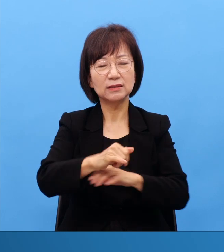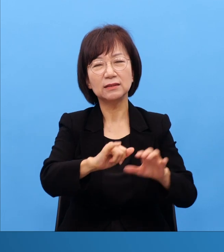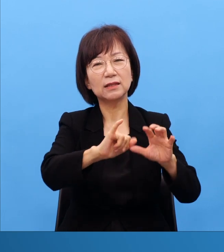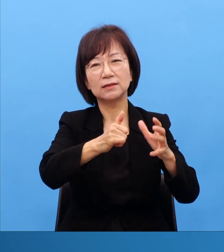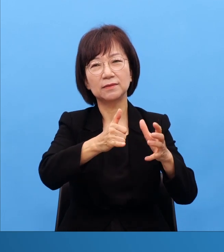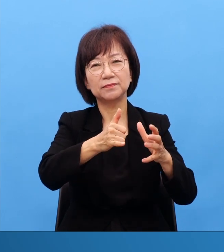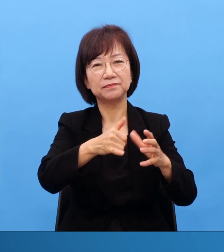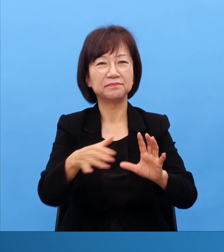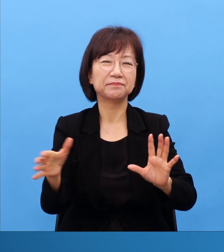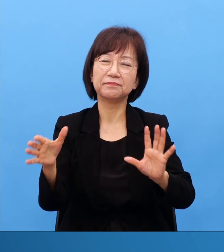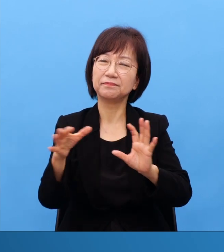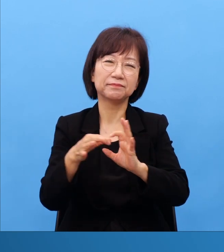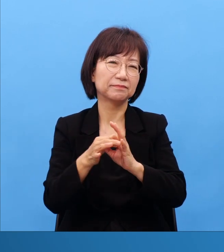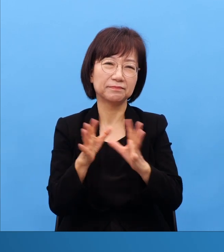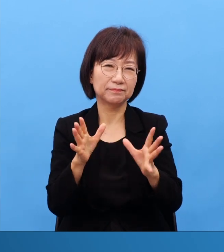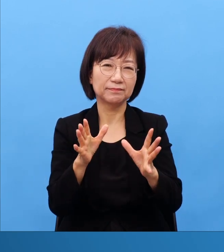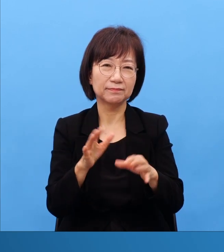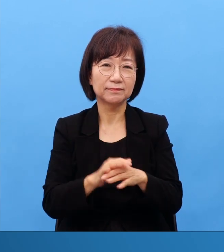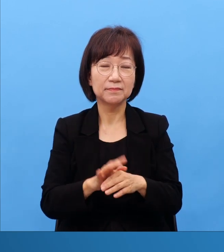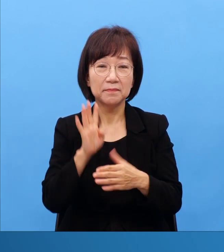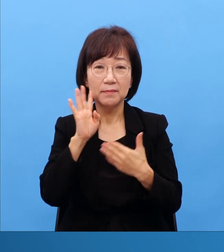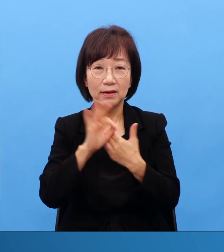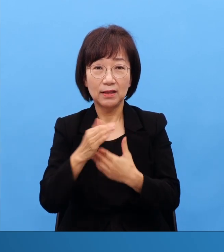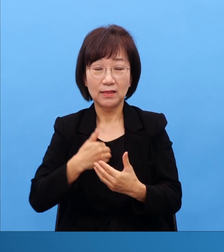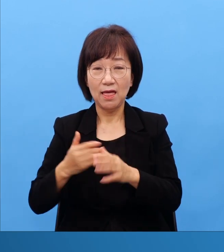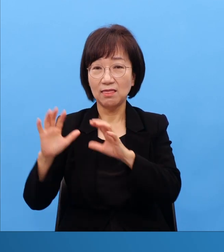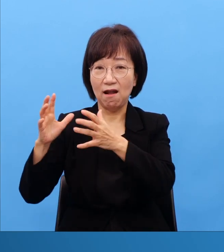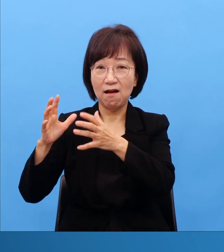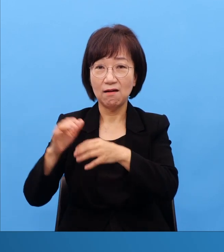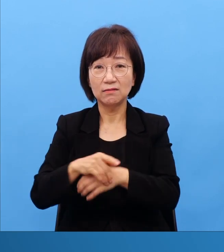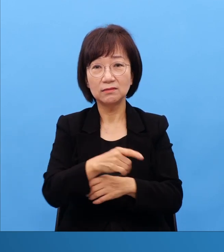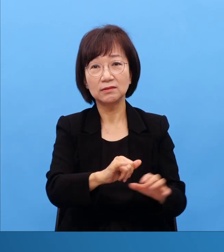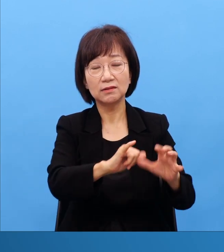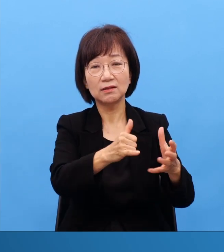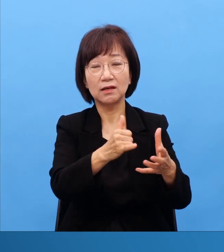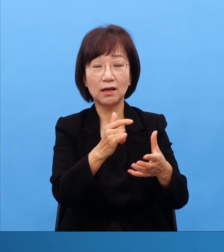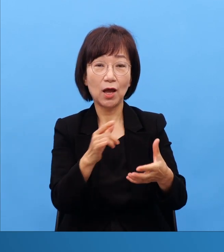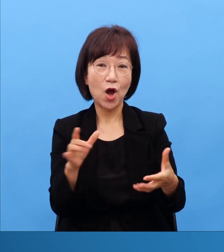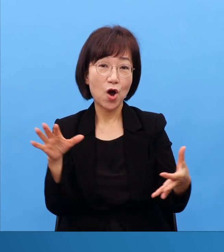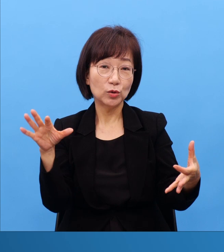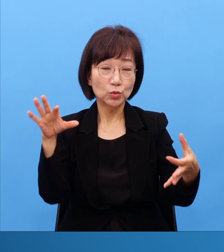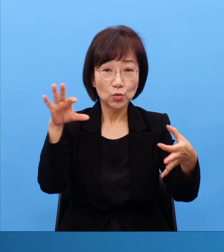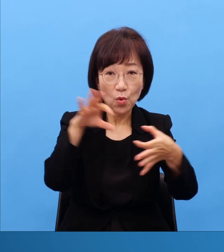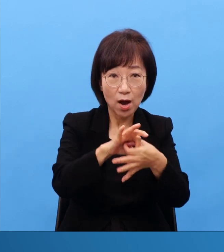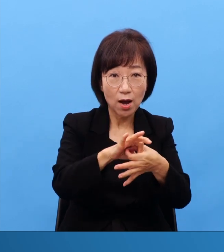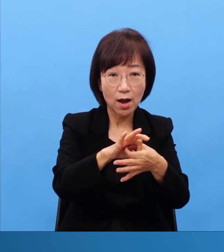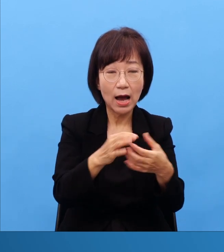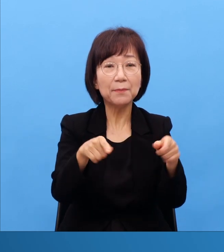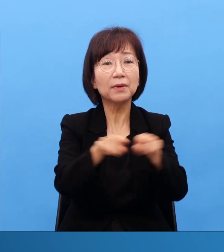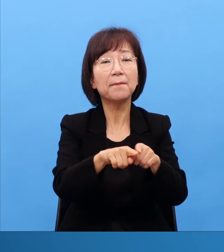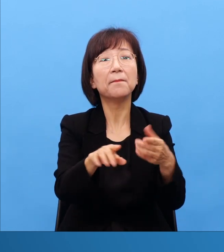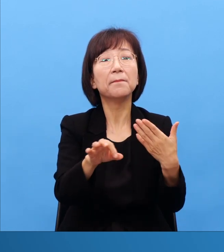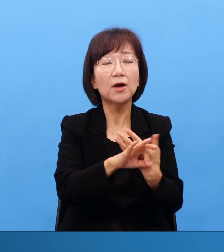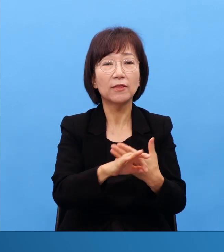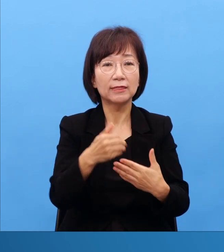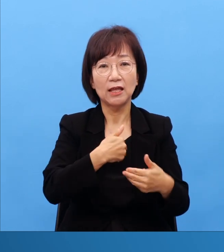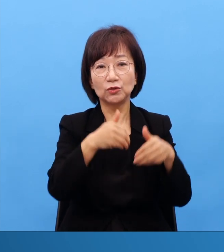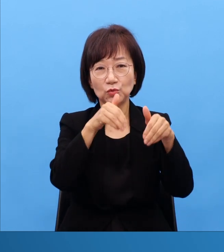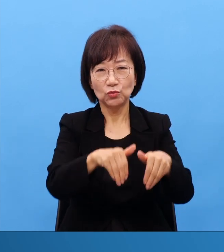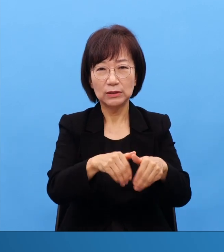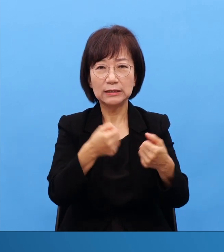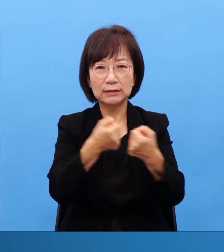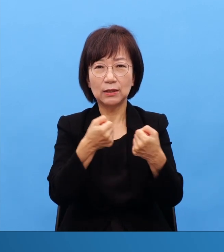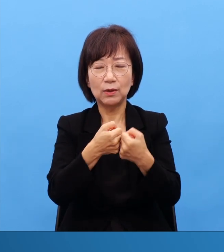이 세상에 속한 것이 아니니라. 만일 내 나라가 이 세상에 속한 것이었다면 내 종들이